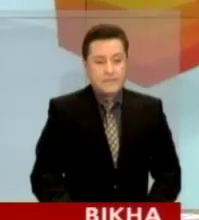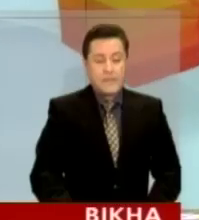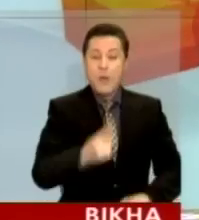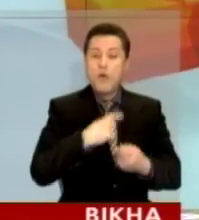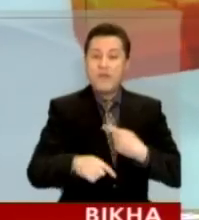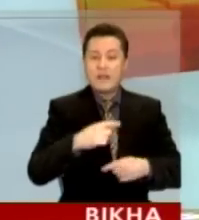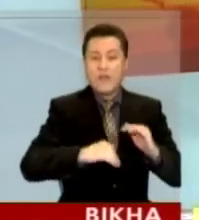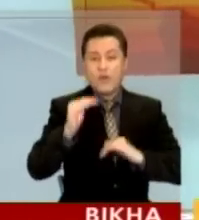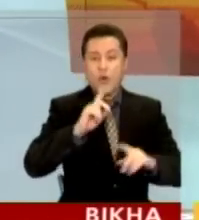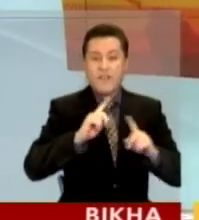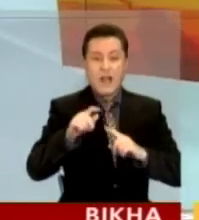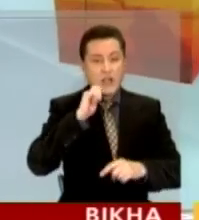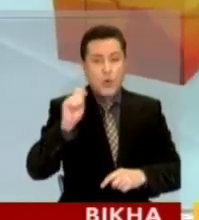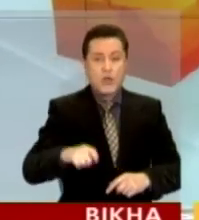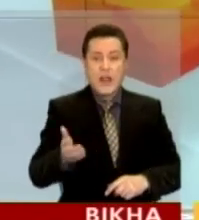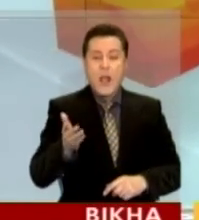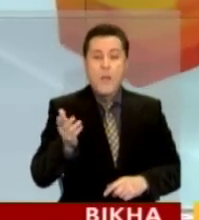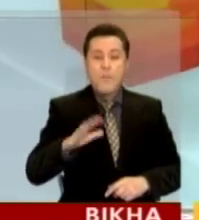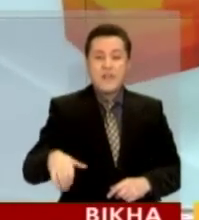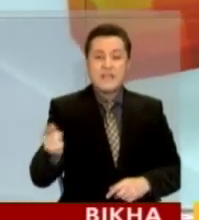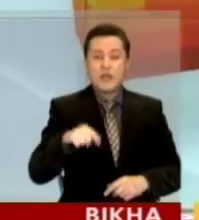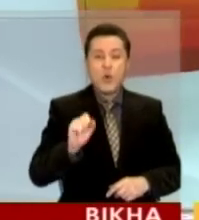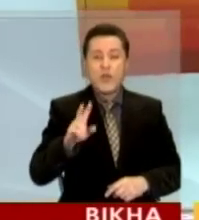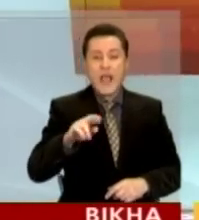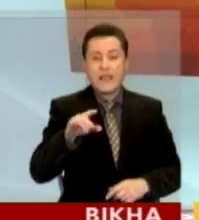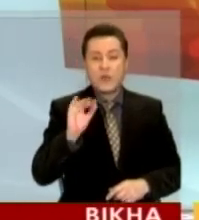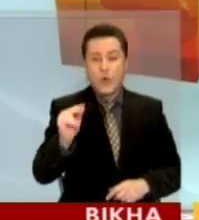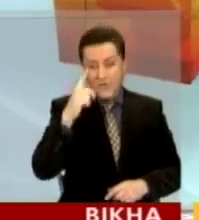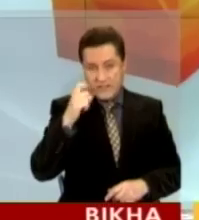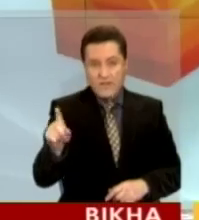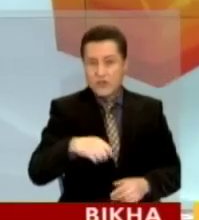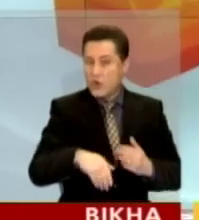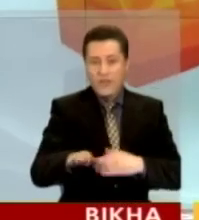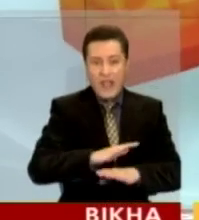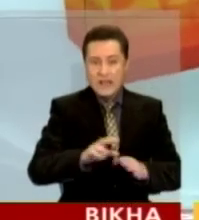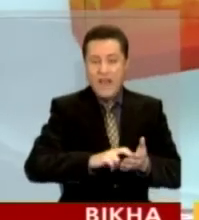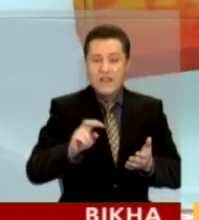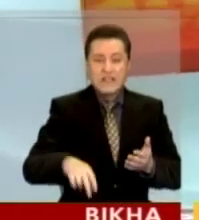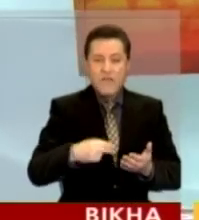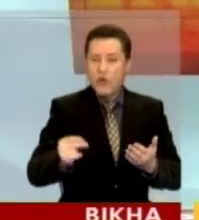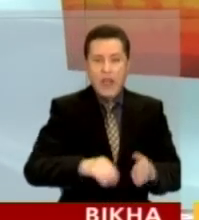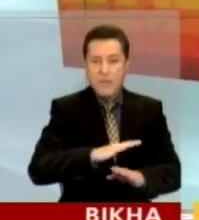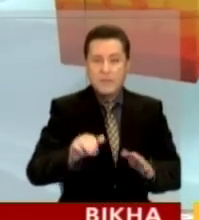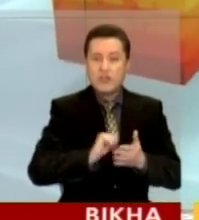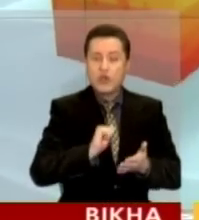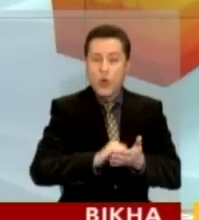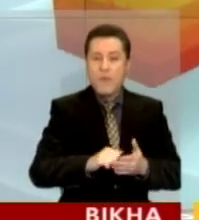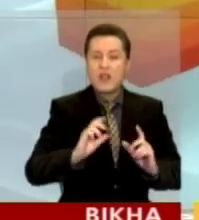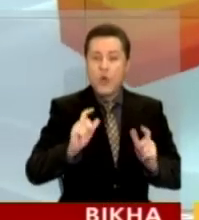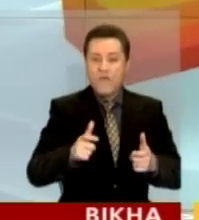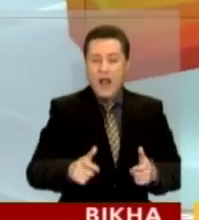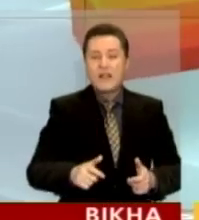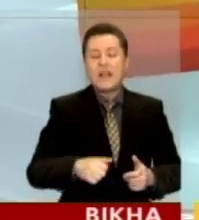повертаємося до Верховної Ради України після того як президент Віктор Янукович заявив що не йде у відставку і не підпише жодного документу ухваленого парламентом